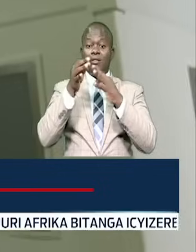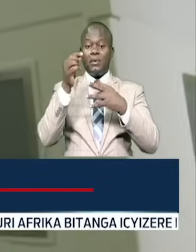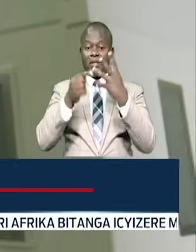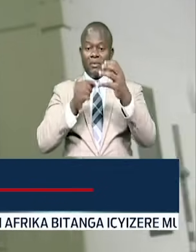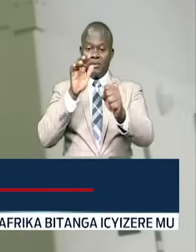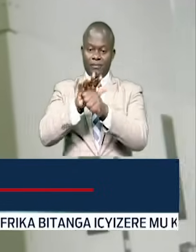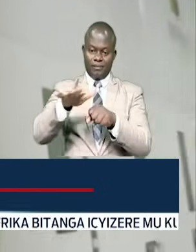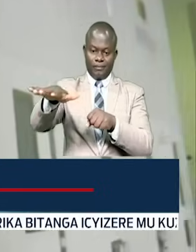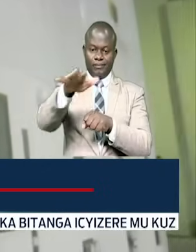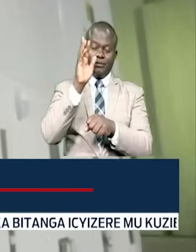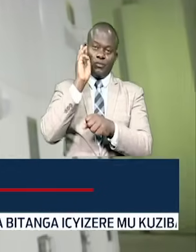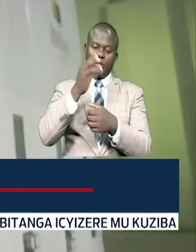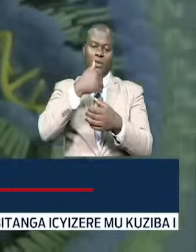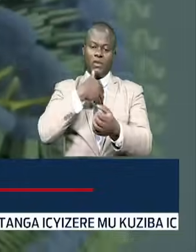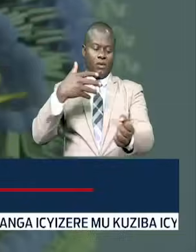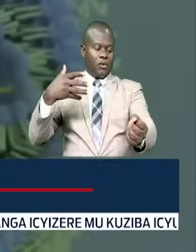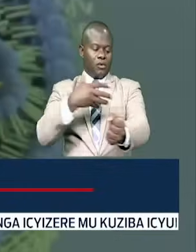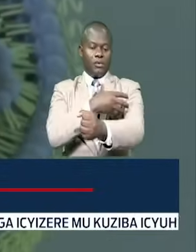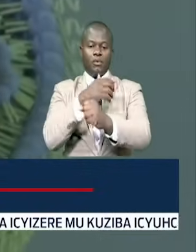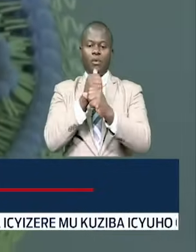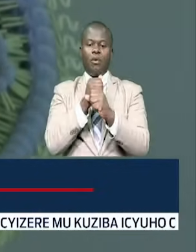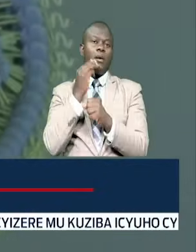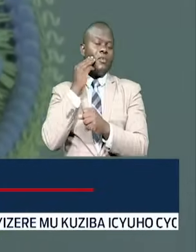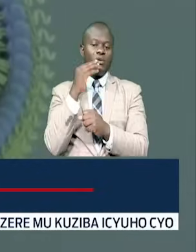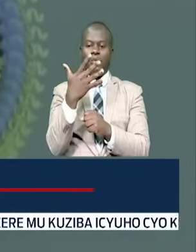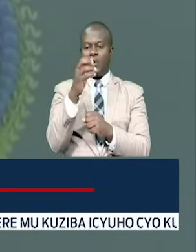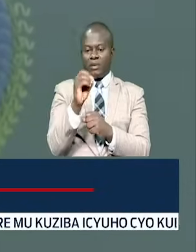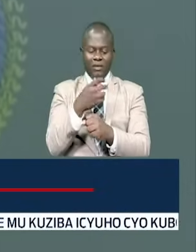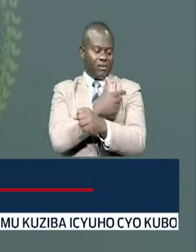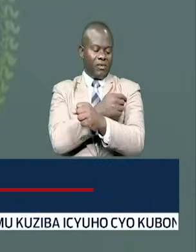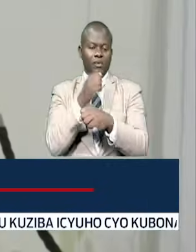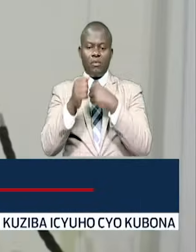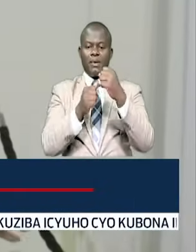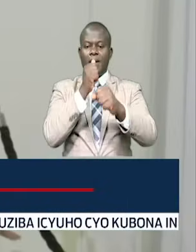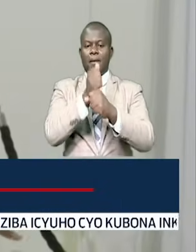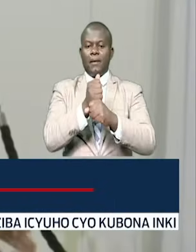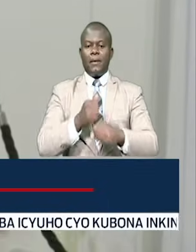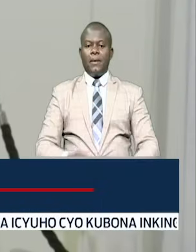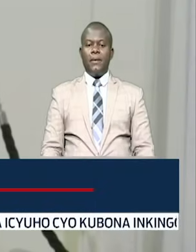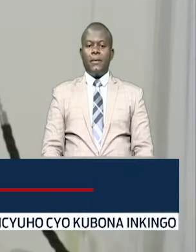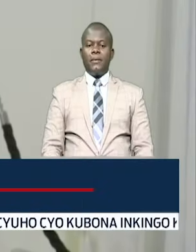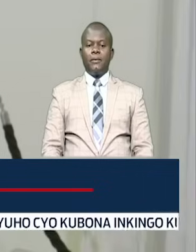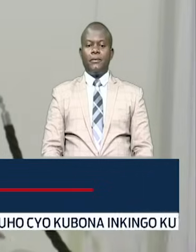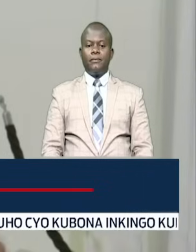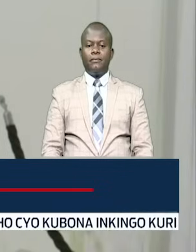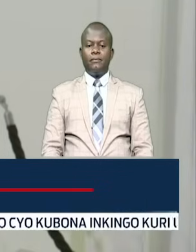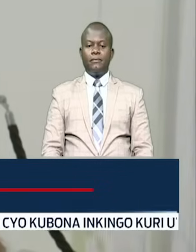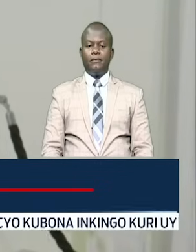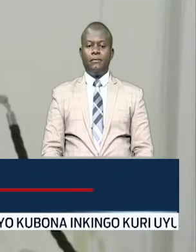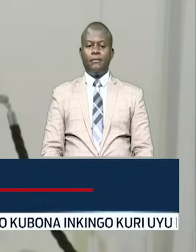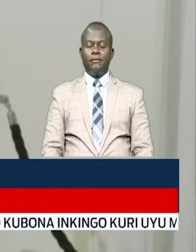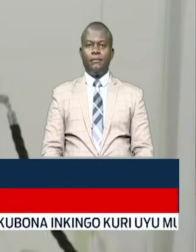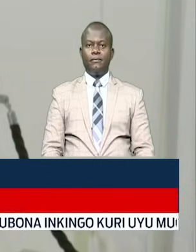uru ruganda ruzaba rufite ubushobozi bwo gukora doze miliyoni 50 z'inkingo ku mwaka. Aha duhagaze niho harimo